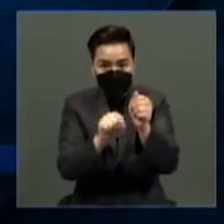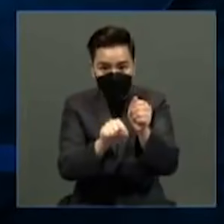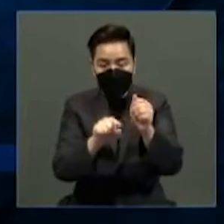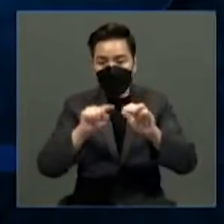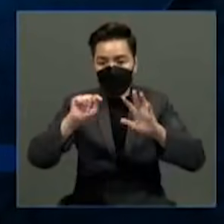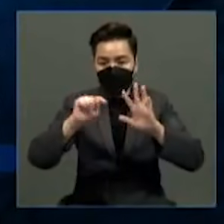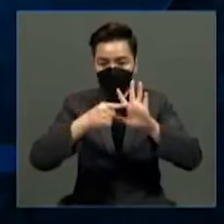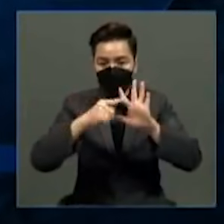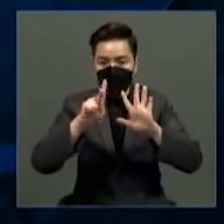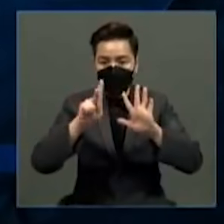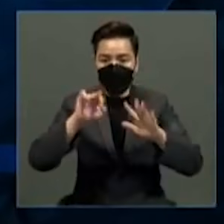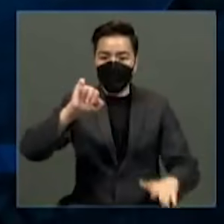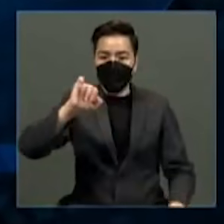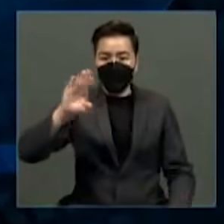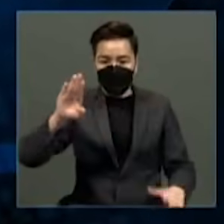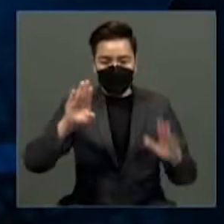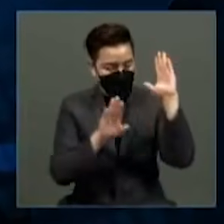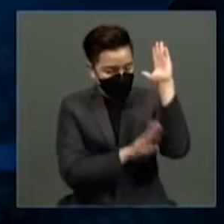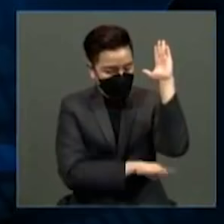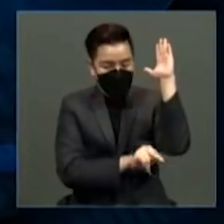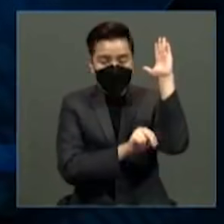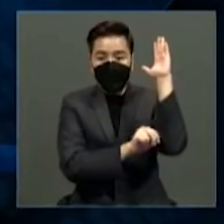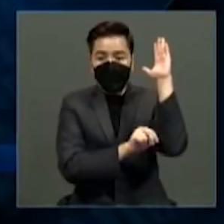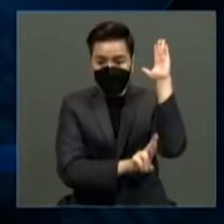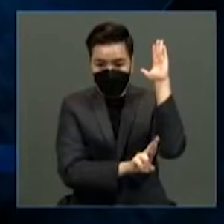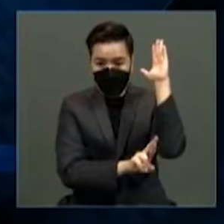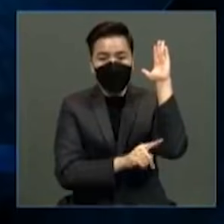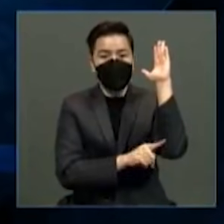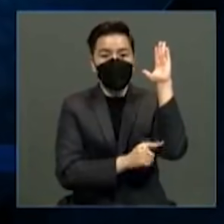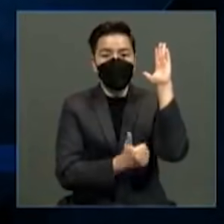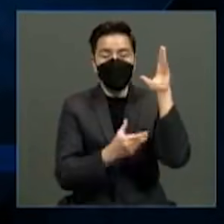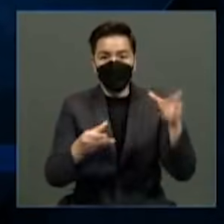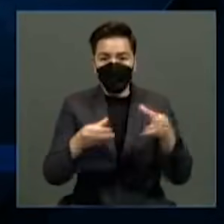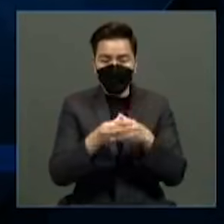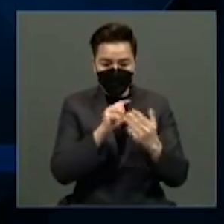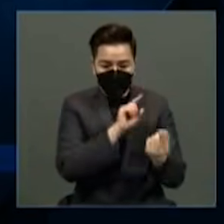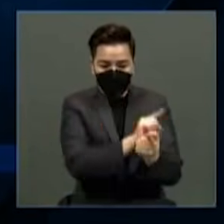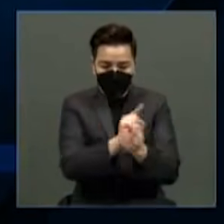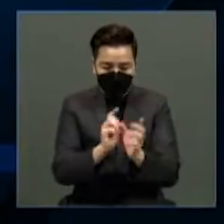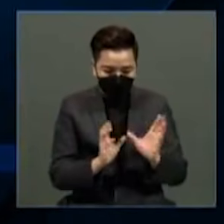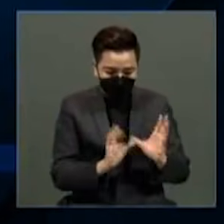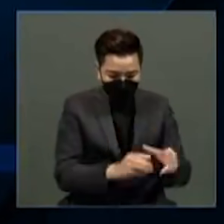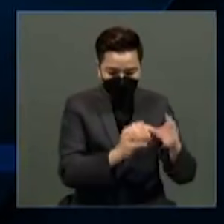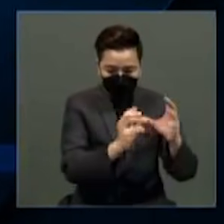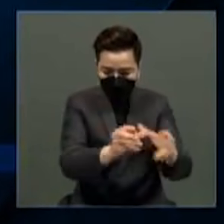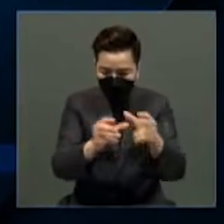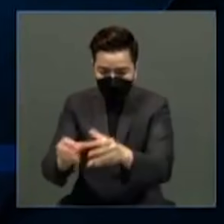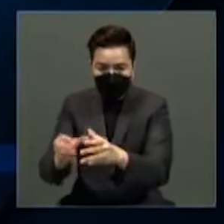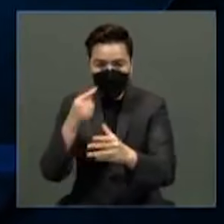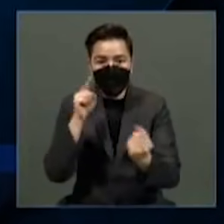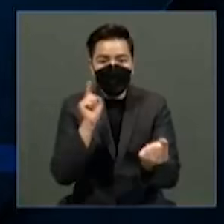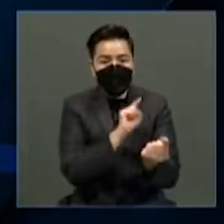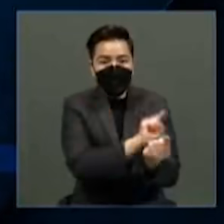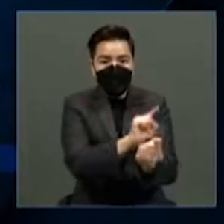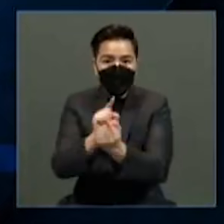จังหวัดนราธิวาสนะครับซึ่งปัจจุบันมีการระบาดเป็นกลุ่มก้อนหรือที่เรียกว่าคลัสเตอร์ซึ่งมีการระบาด